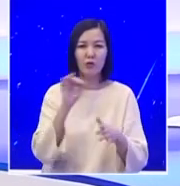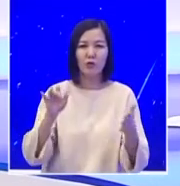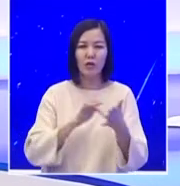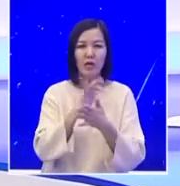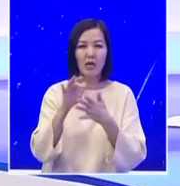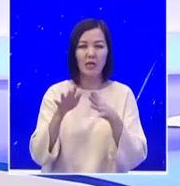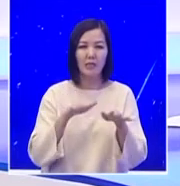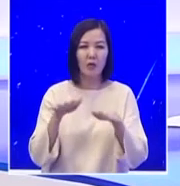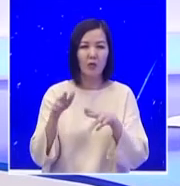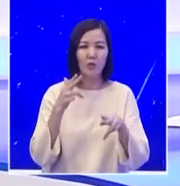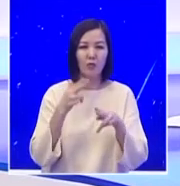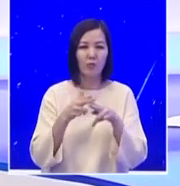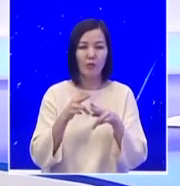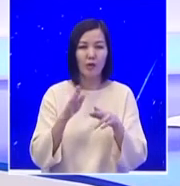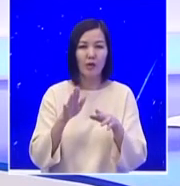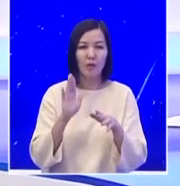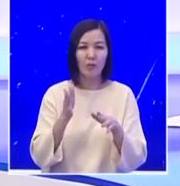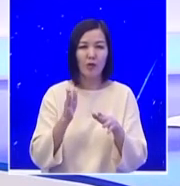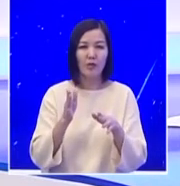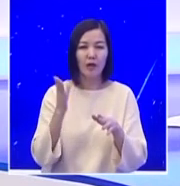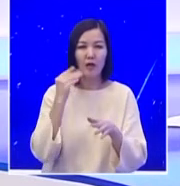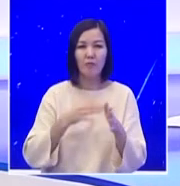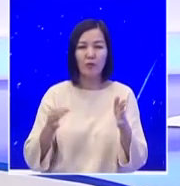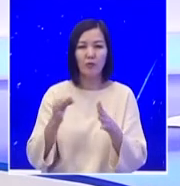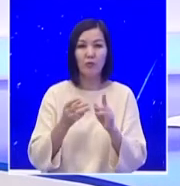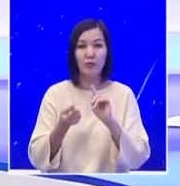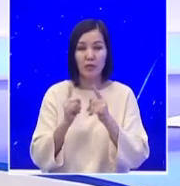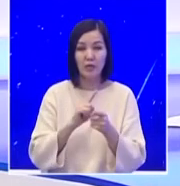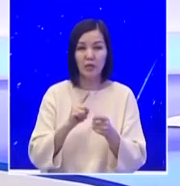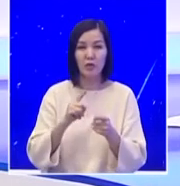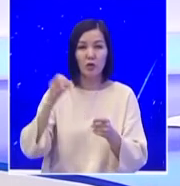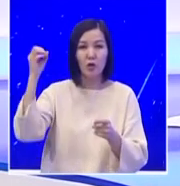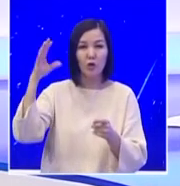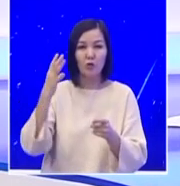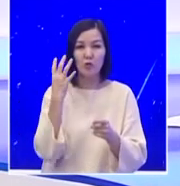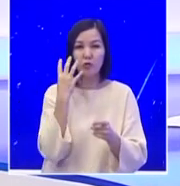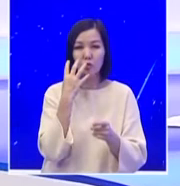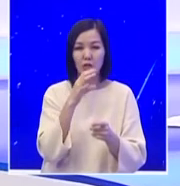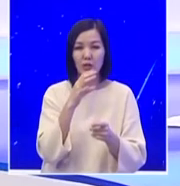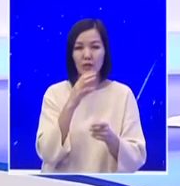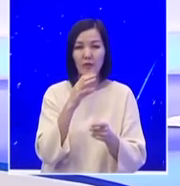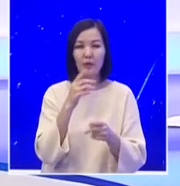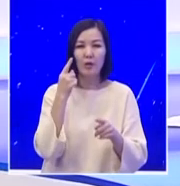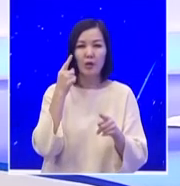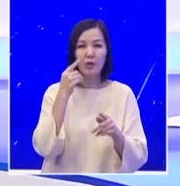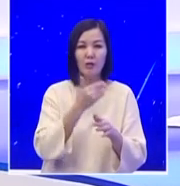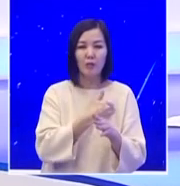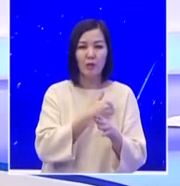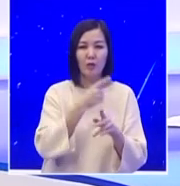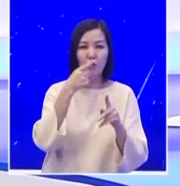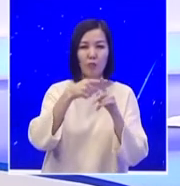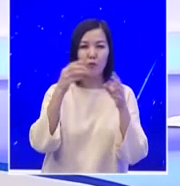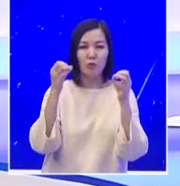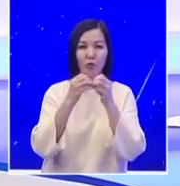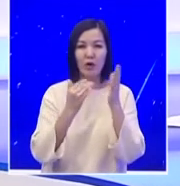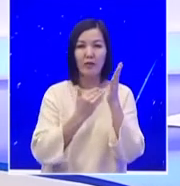қаласында көктайғақ болады деп болжанып отыр. Ал Алматы облысында керісінше күрт күн жылынып кетіп, ауа температурасы плюс 10 градусқа